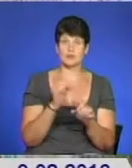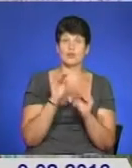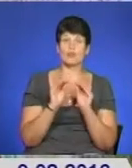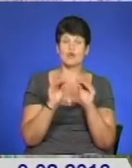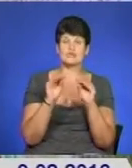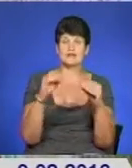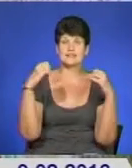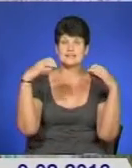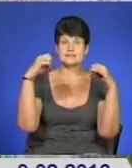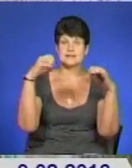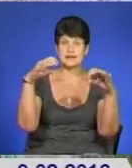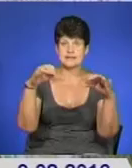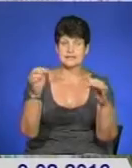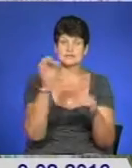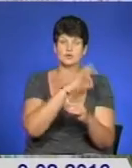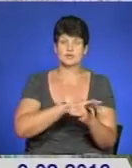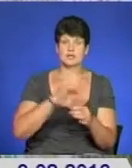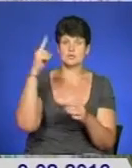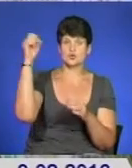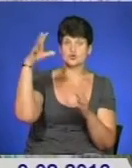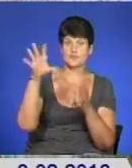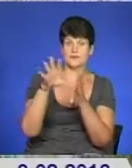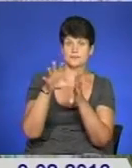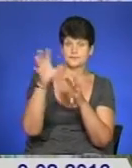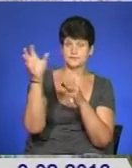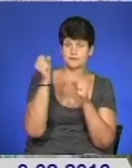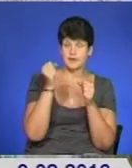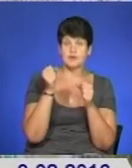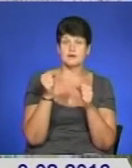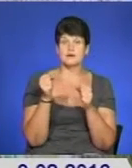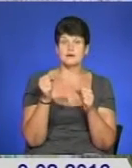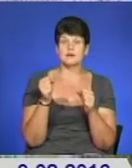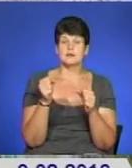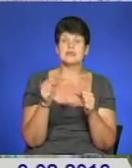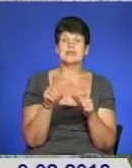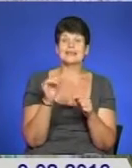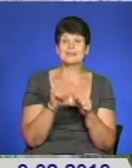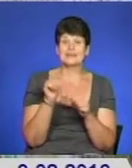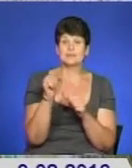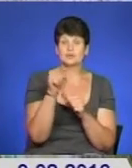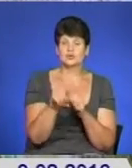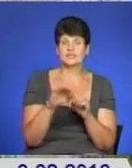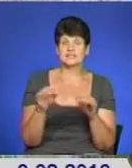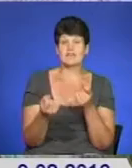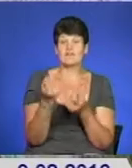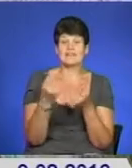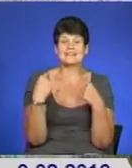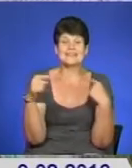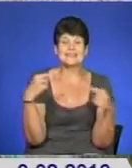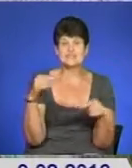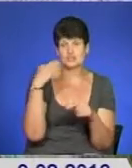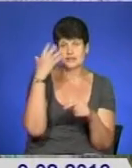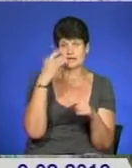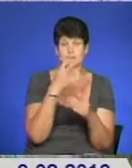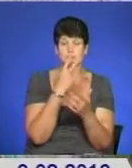використанням сонячної енергії замінили вікна в школі провели енерозбереження в школі і крім того в них виникли дітей інші ідеї які вони відобразили в